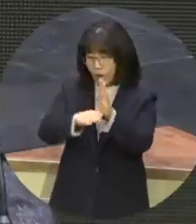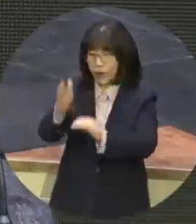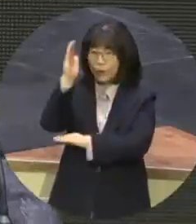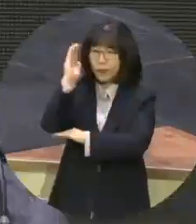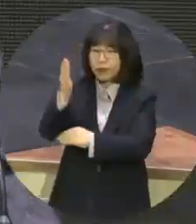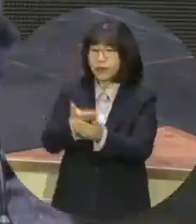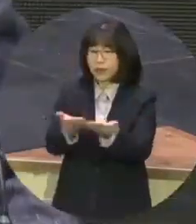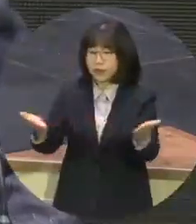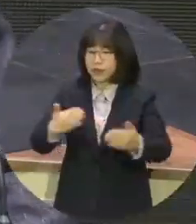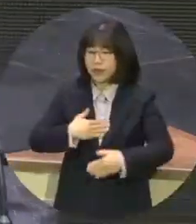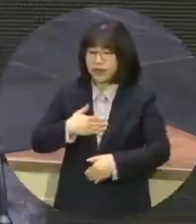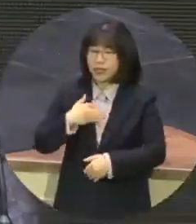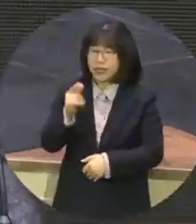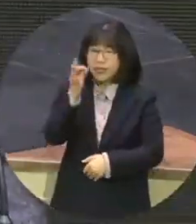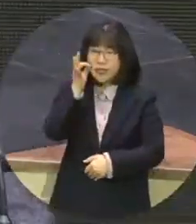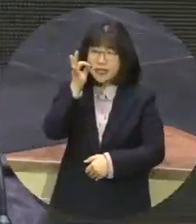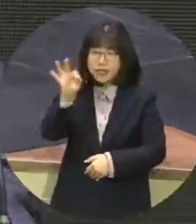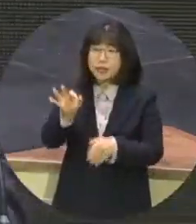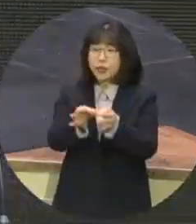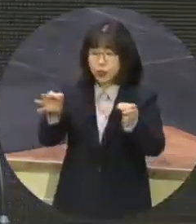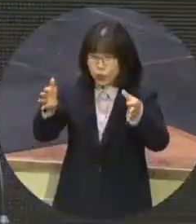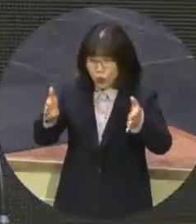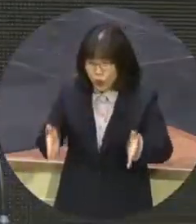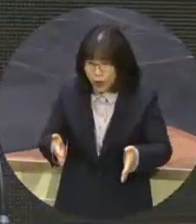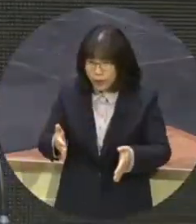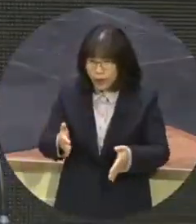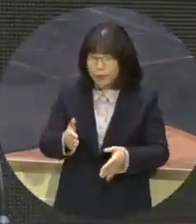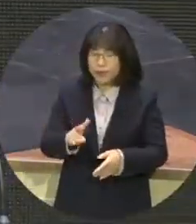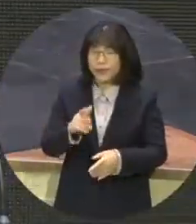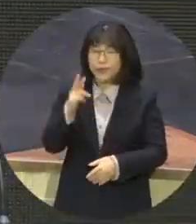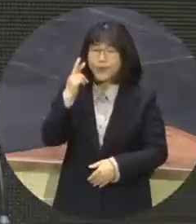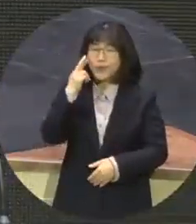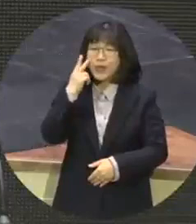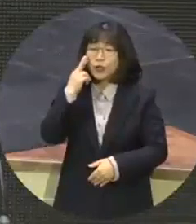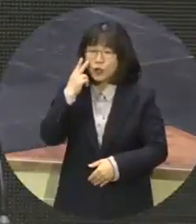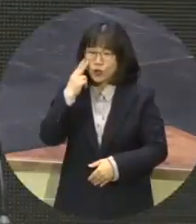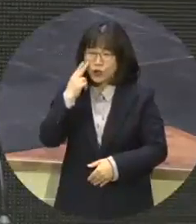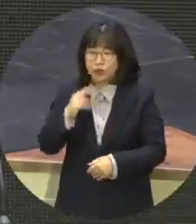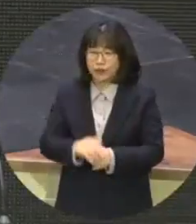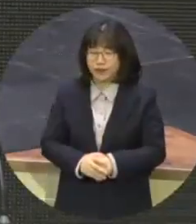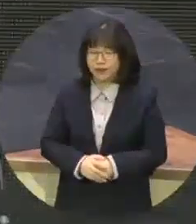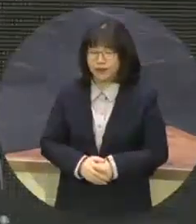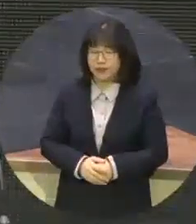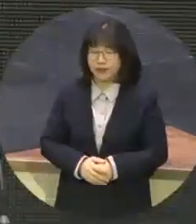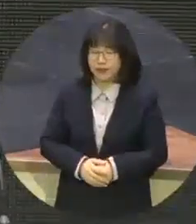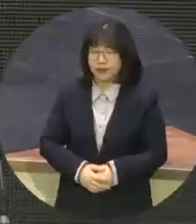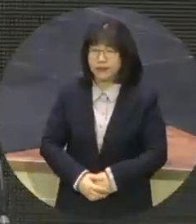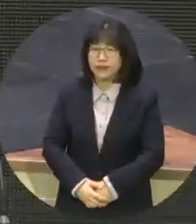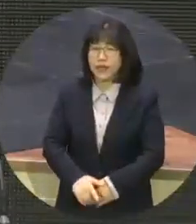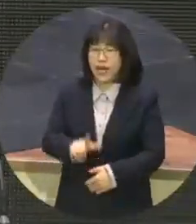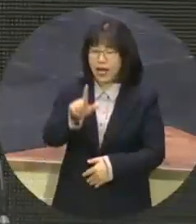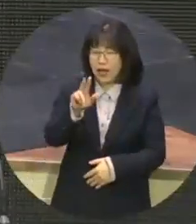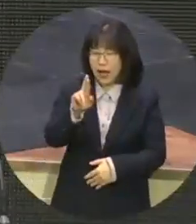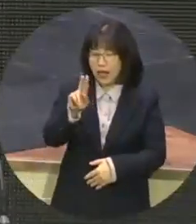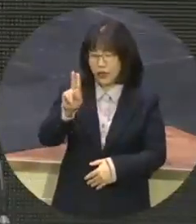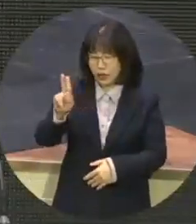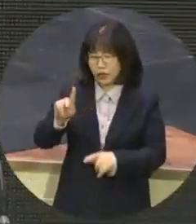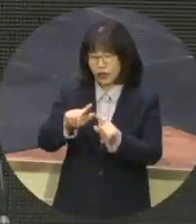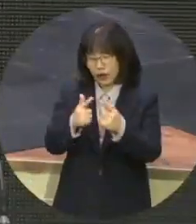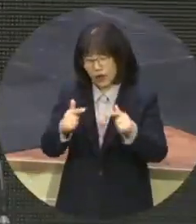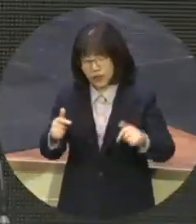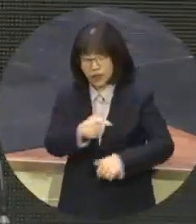지난 11일간 미국의 안류 박사원 봄학기 개강과 학위 수여식 또 뭐 안류